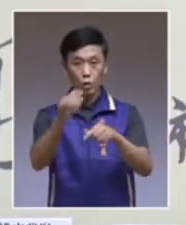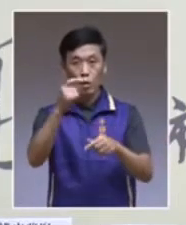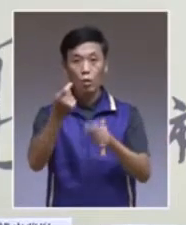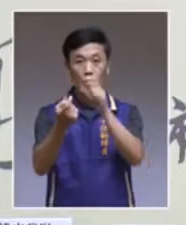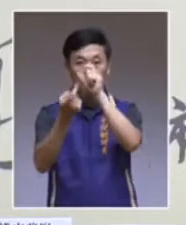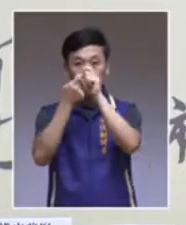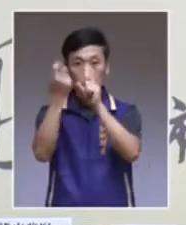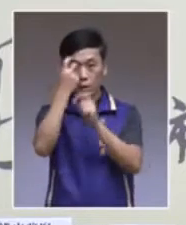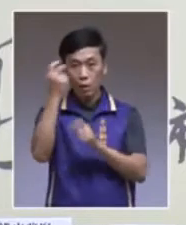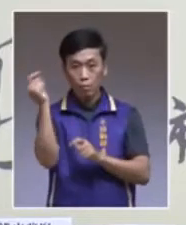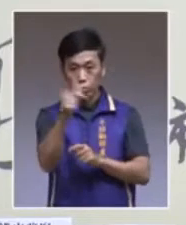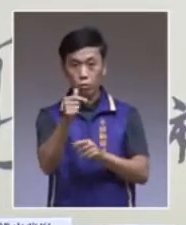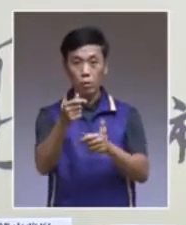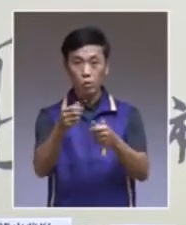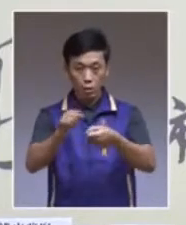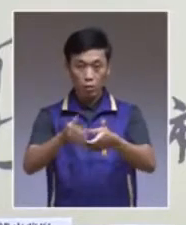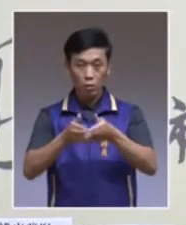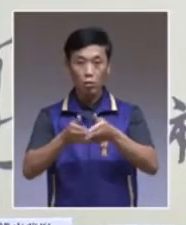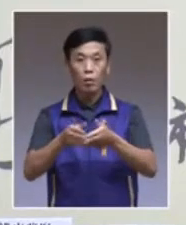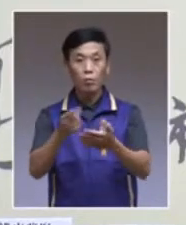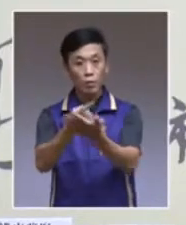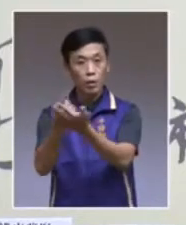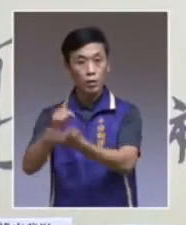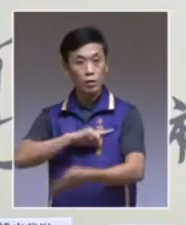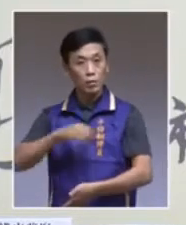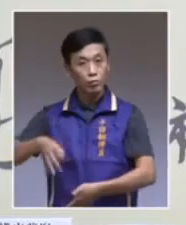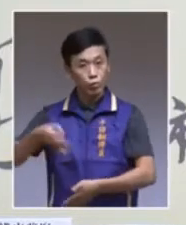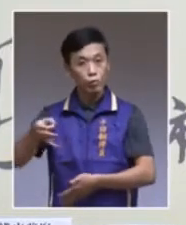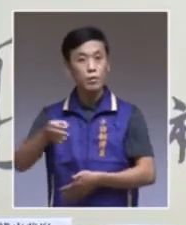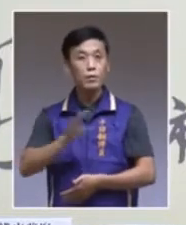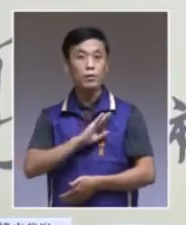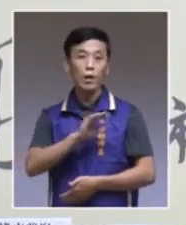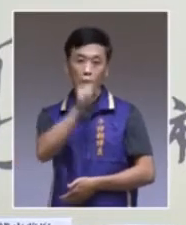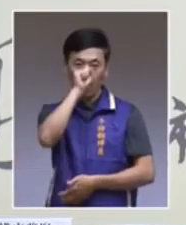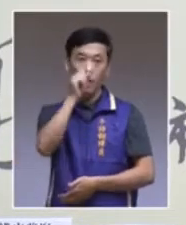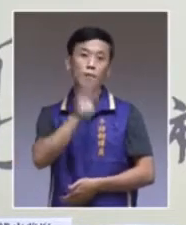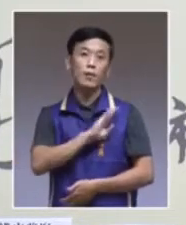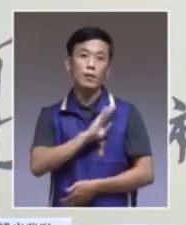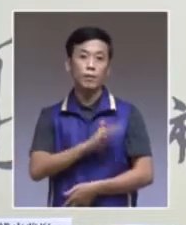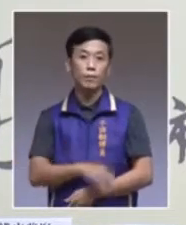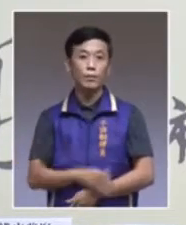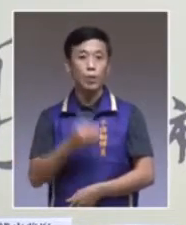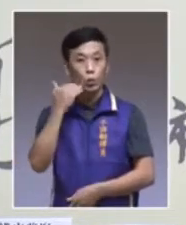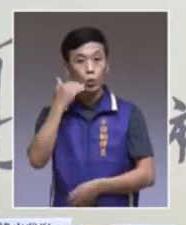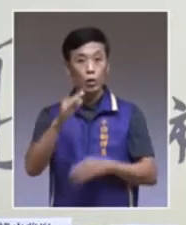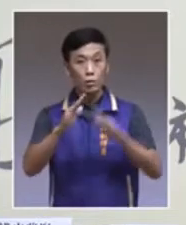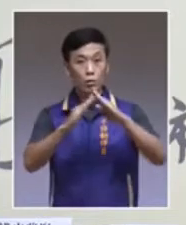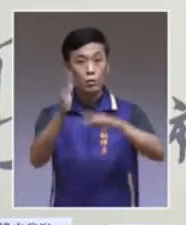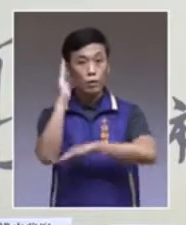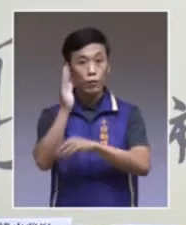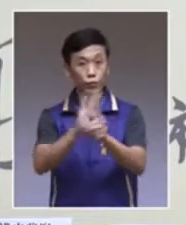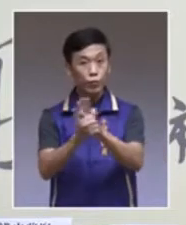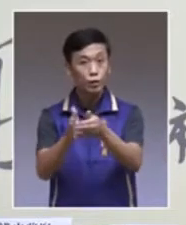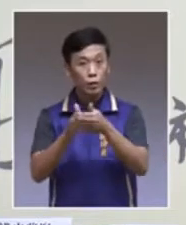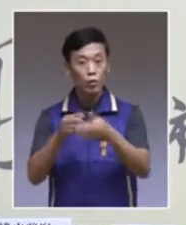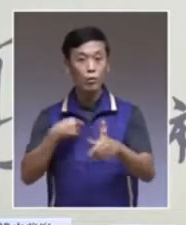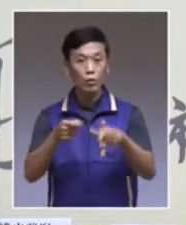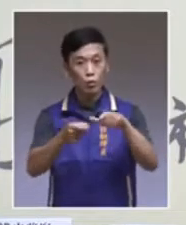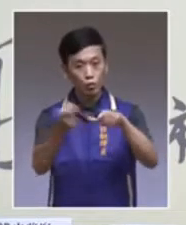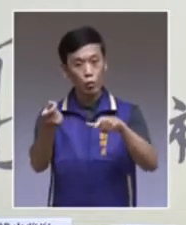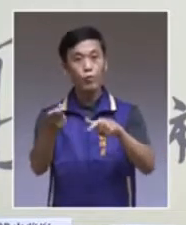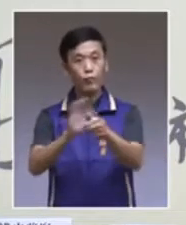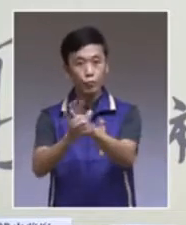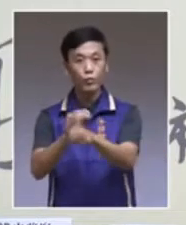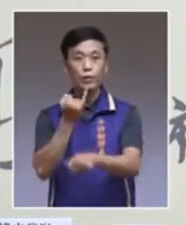筛。那当然，假如他们要大家要自费，那当然最好。那假如要由市政府来服务，那我们就公费来提供服务